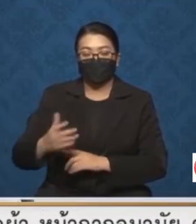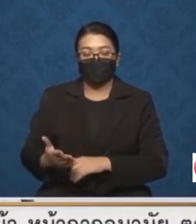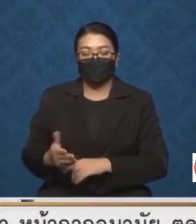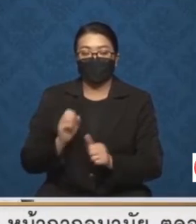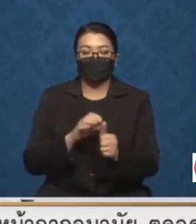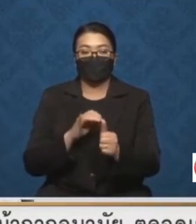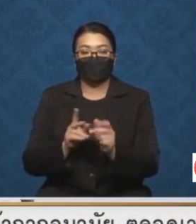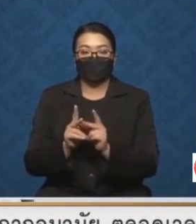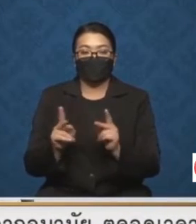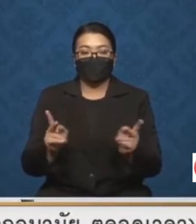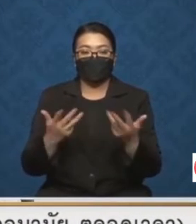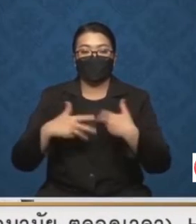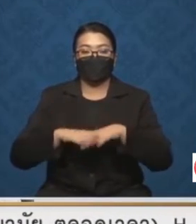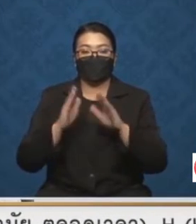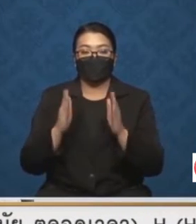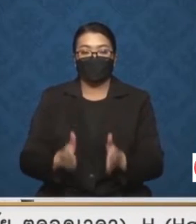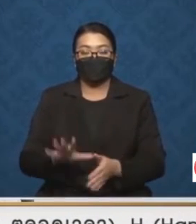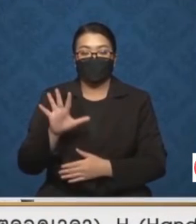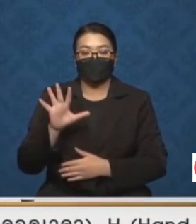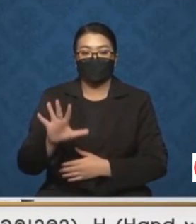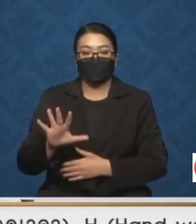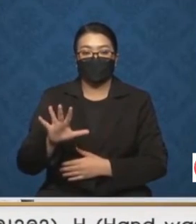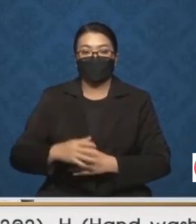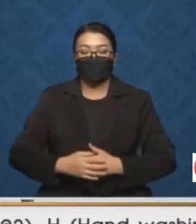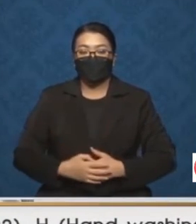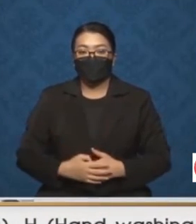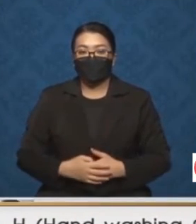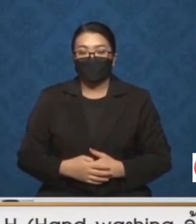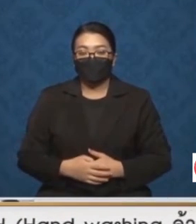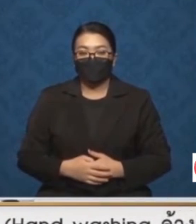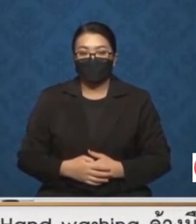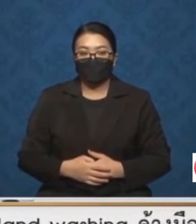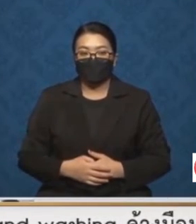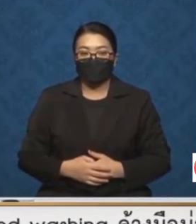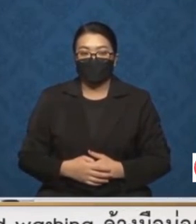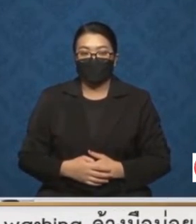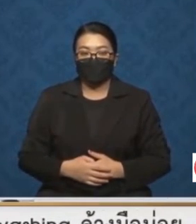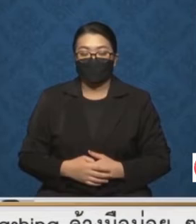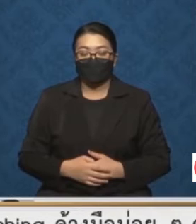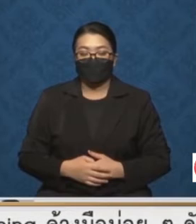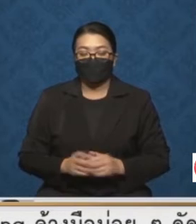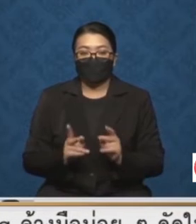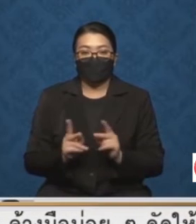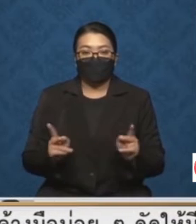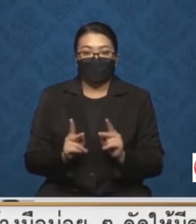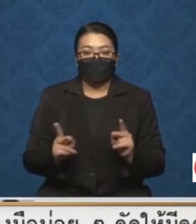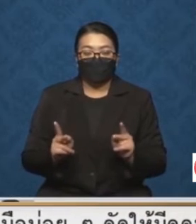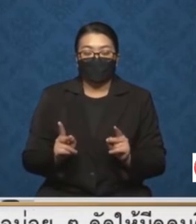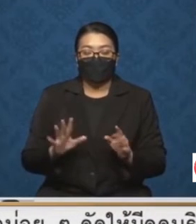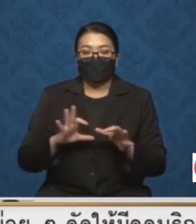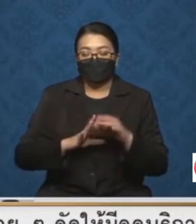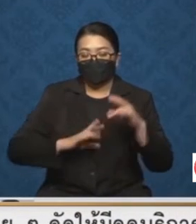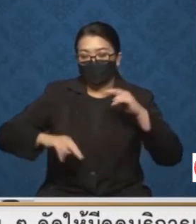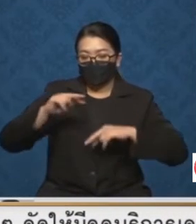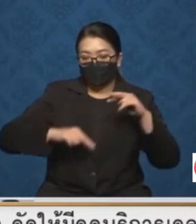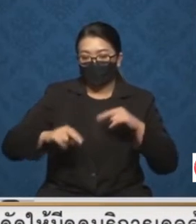ราษฎรกรุงเทพมหานครเขตที่29ขอเสนอรายชื่อคณะกรรมการวิสามัญพิจารณ